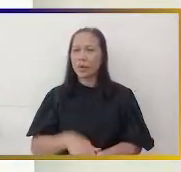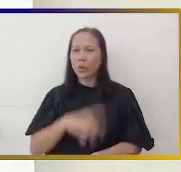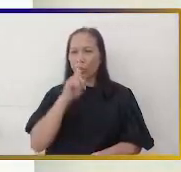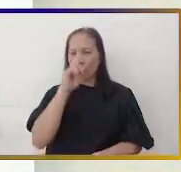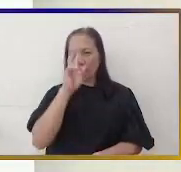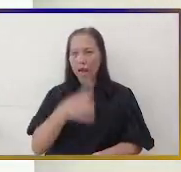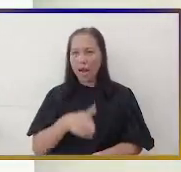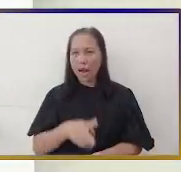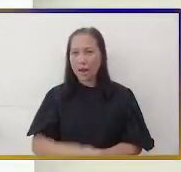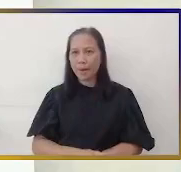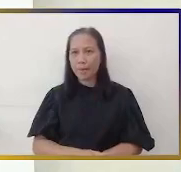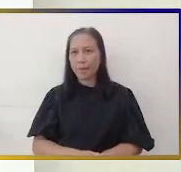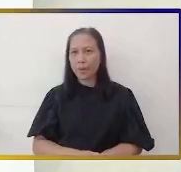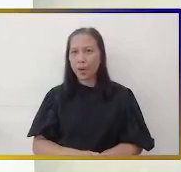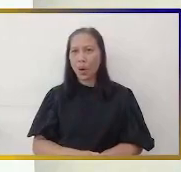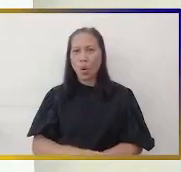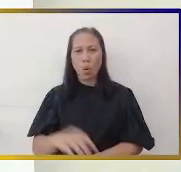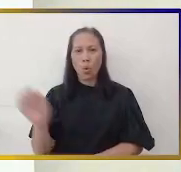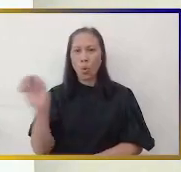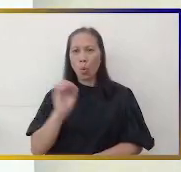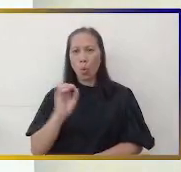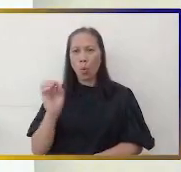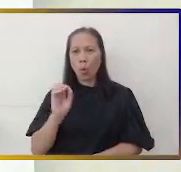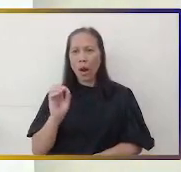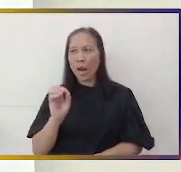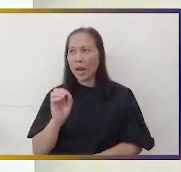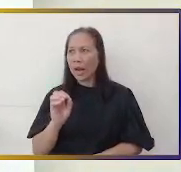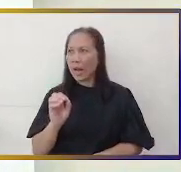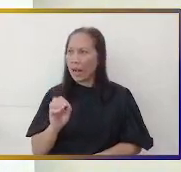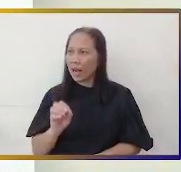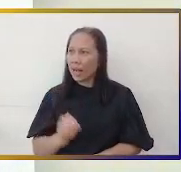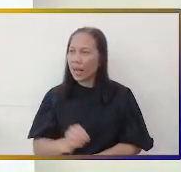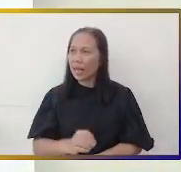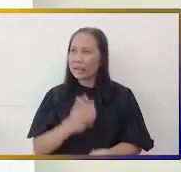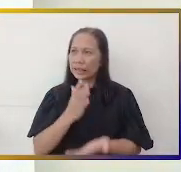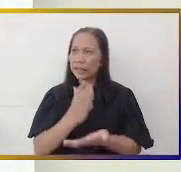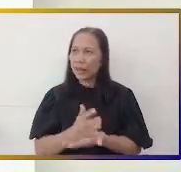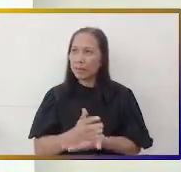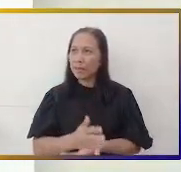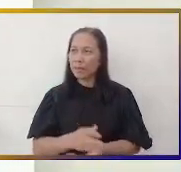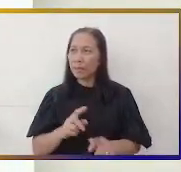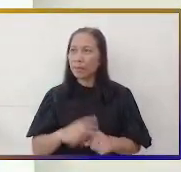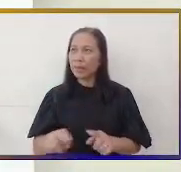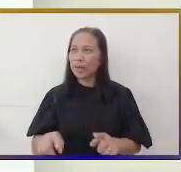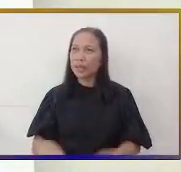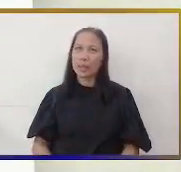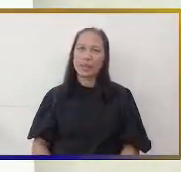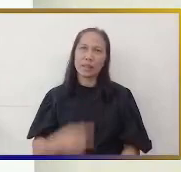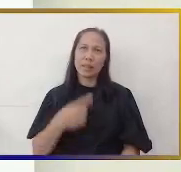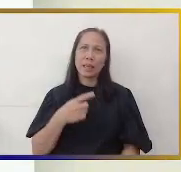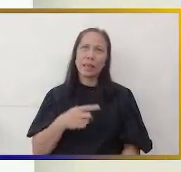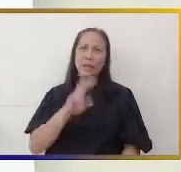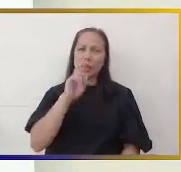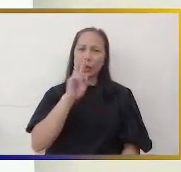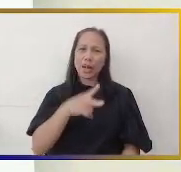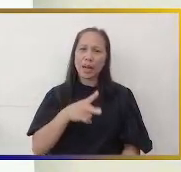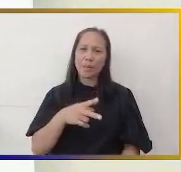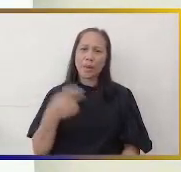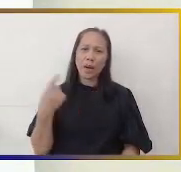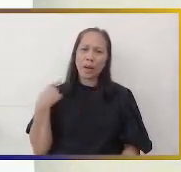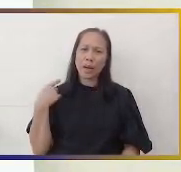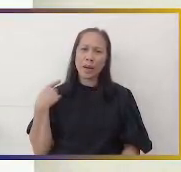Half o na ako Panginoon wala na talaga akong pambigay bigyan mo ako Panginoon dahil may utang pa